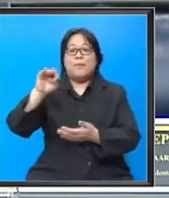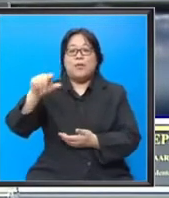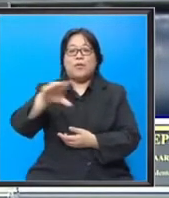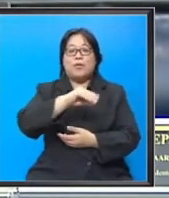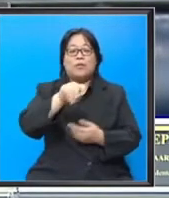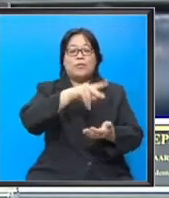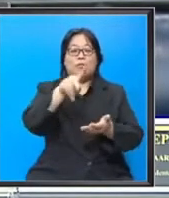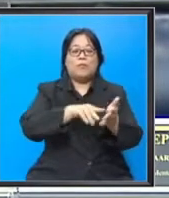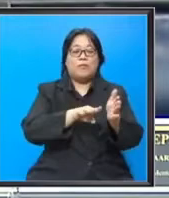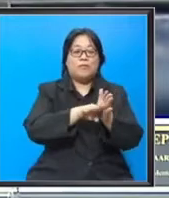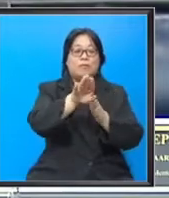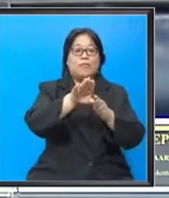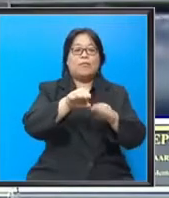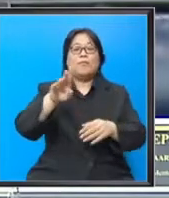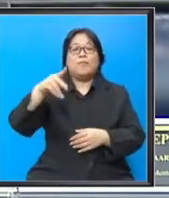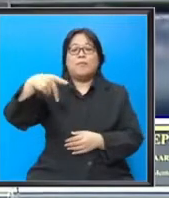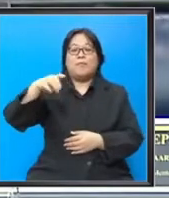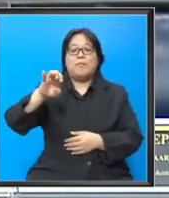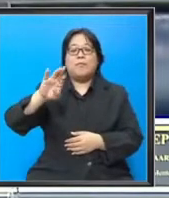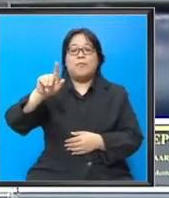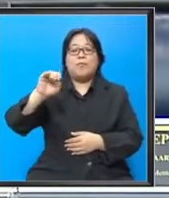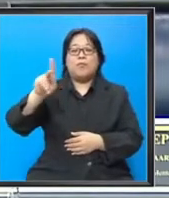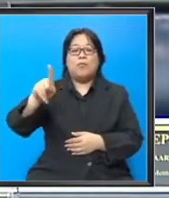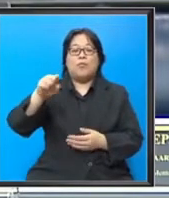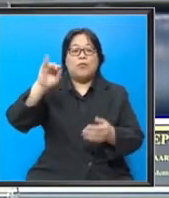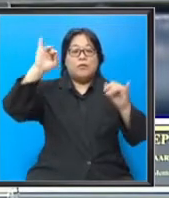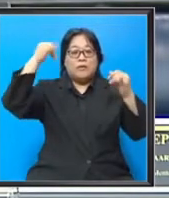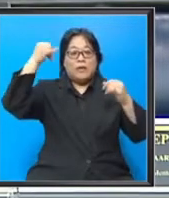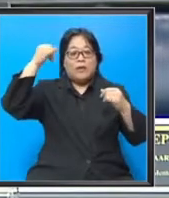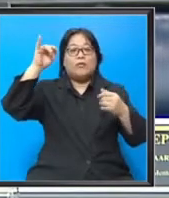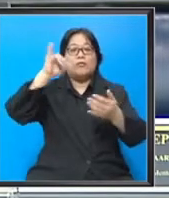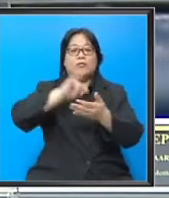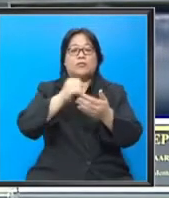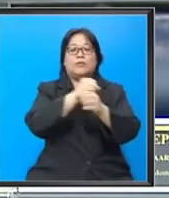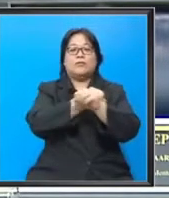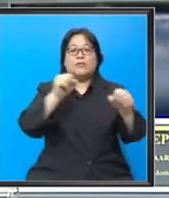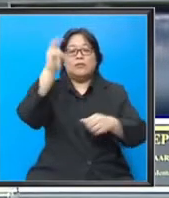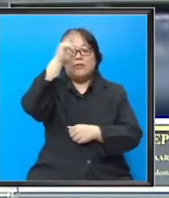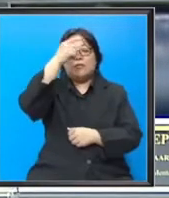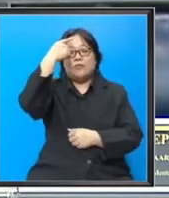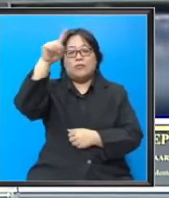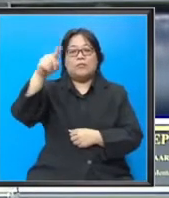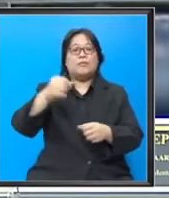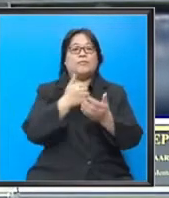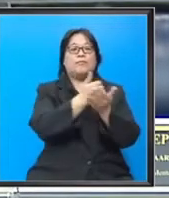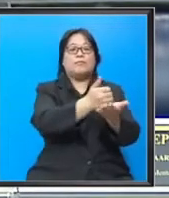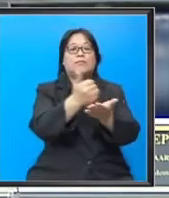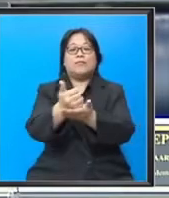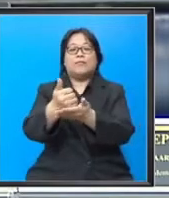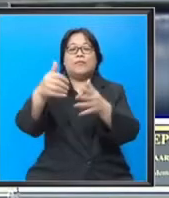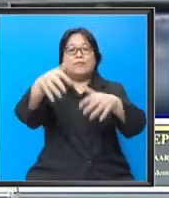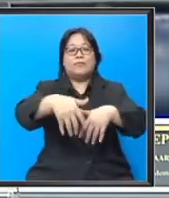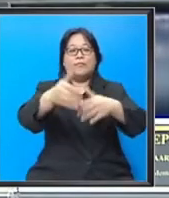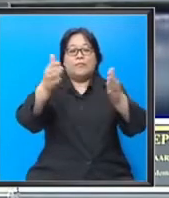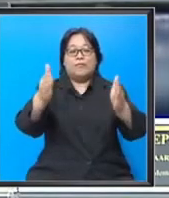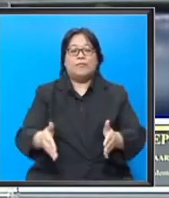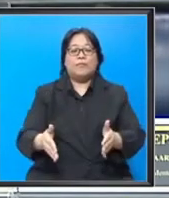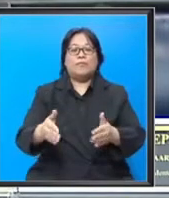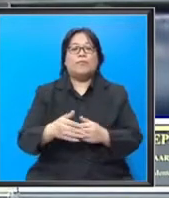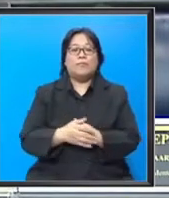pengembangan Aqua culture perlu jerantut yang menulis kerajaan bagi membantu peternak pencernaan